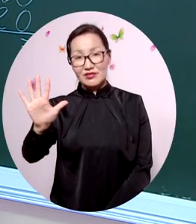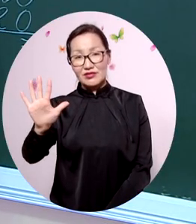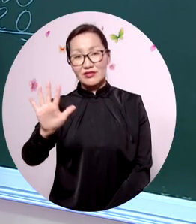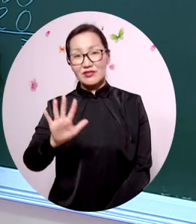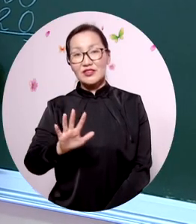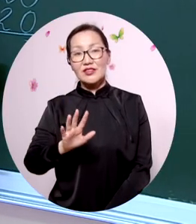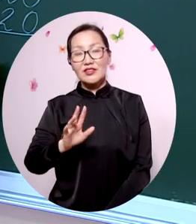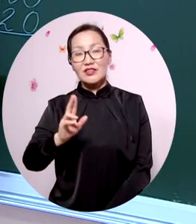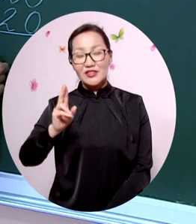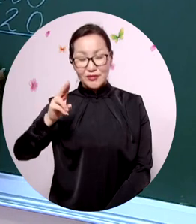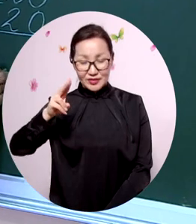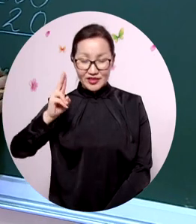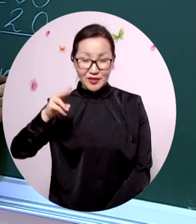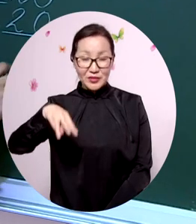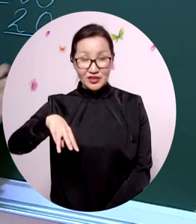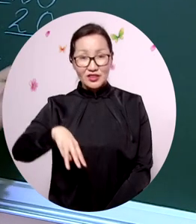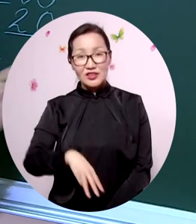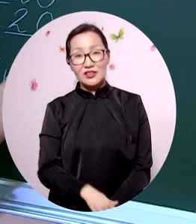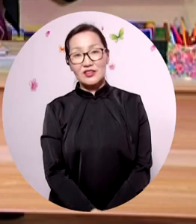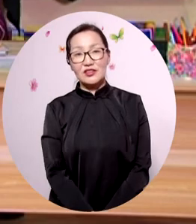135 км.